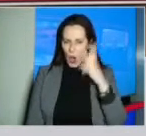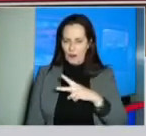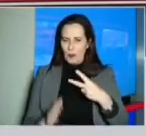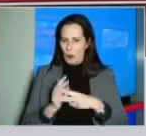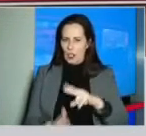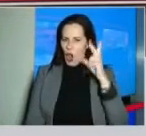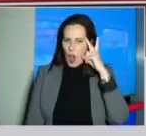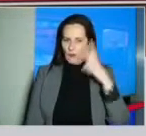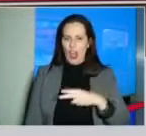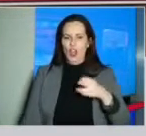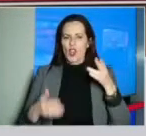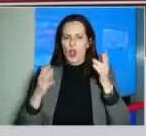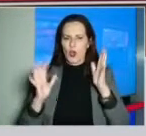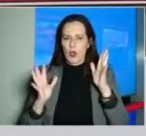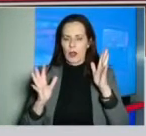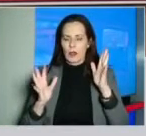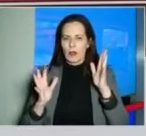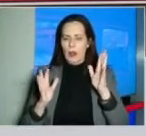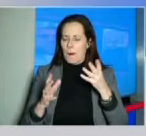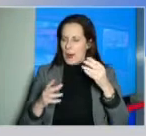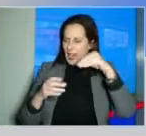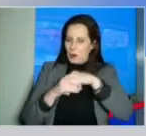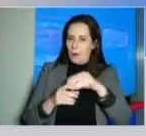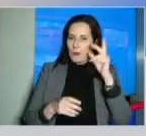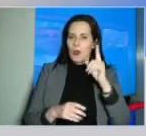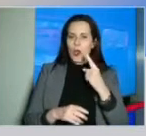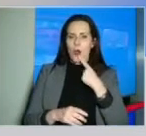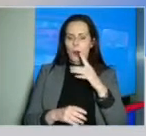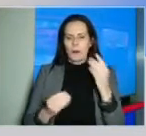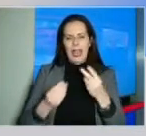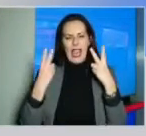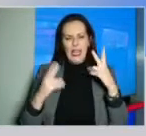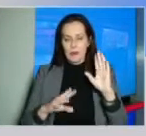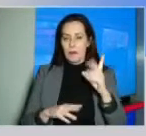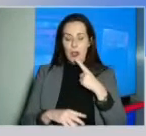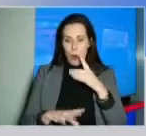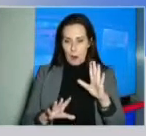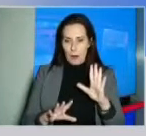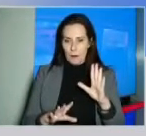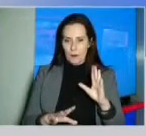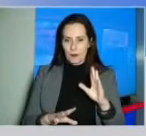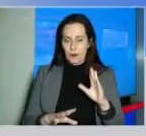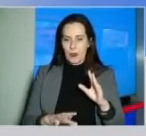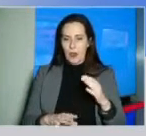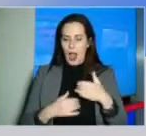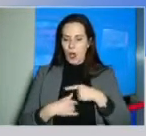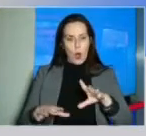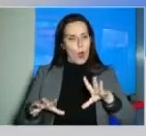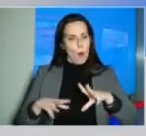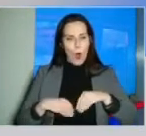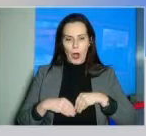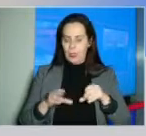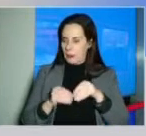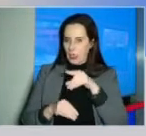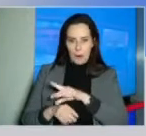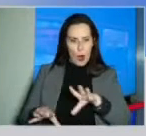היא לא מבינה יותר מדי מאחרי חיבורים, אלא בעיקר מדברת בשפה ערכית, והשפה ערכית אומרת שאנחנו לא מוכנים להיות איתם,